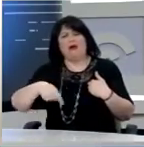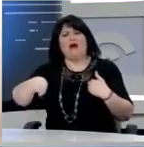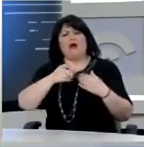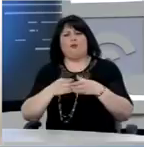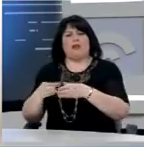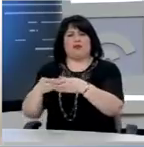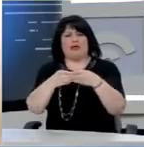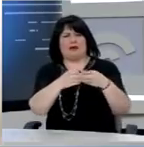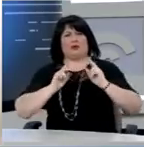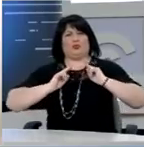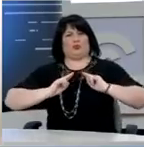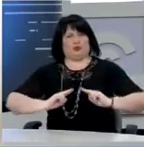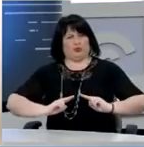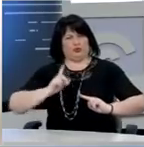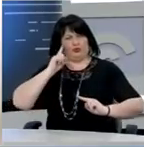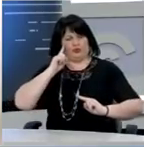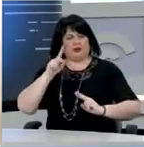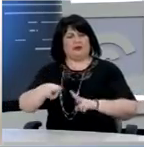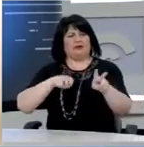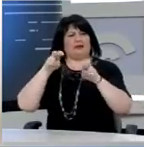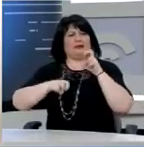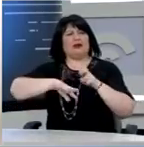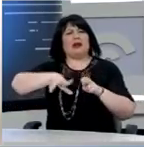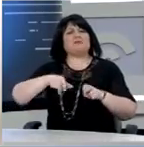κοινωνικές ομάδες με ψηφοθυρικούς σκοπούς.